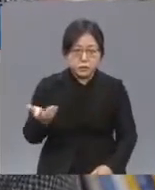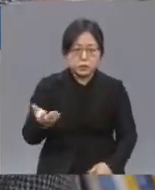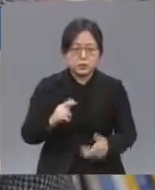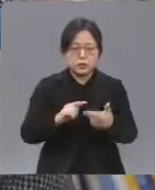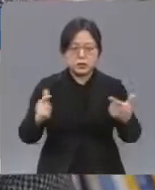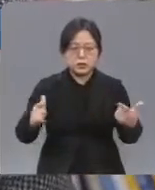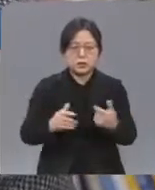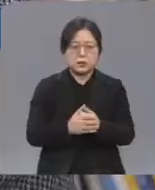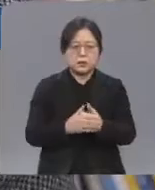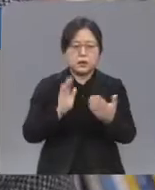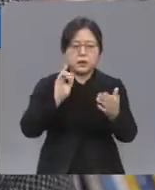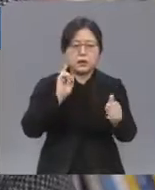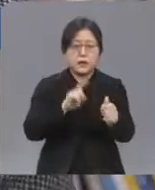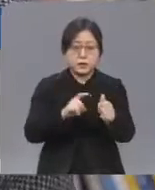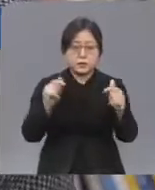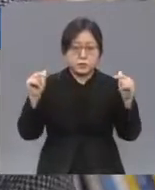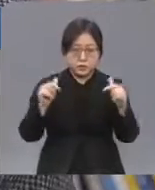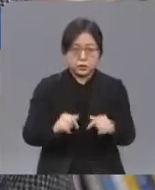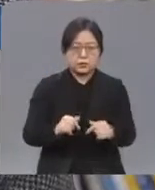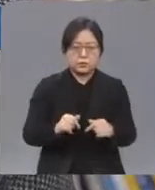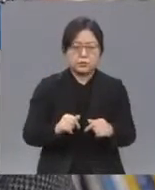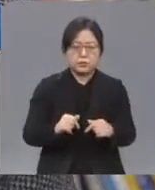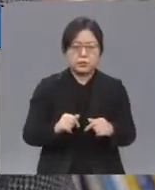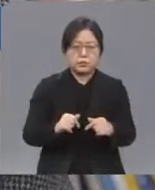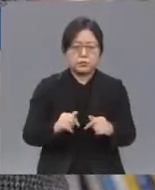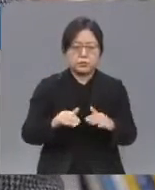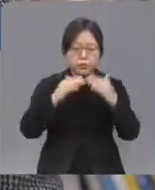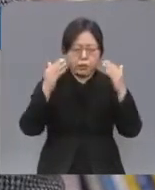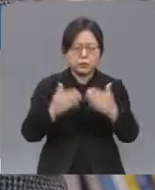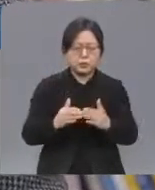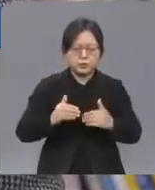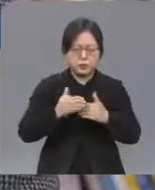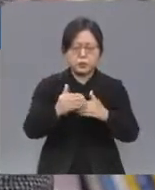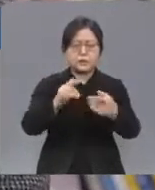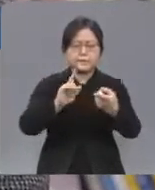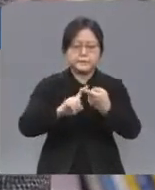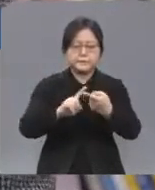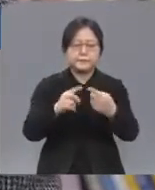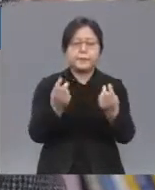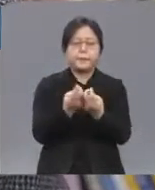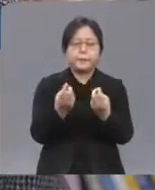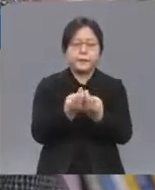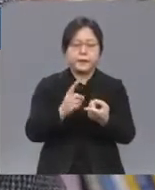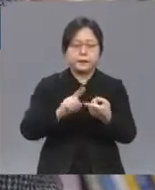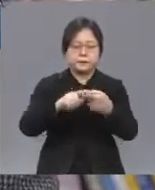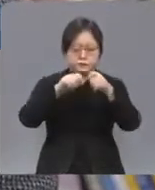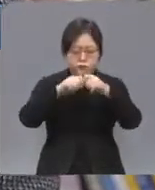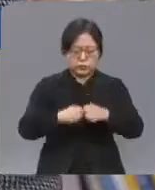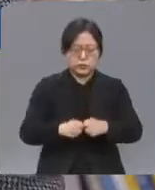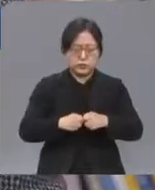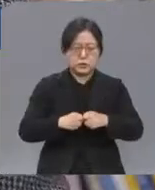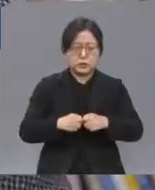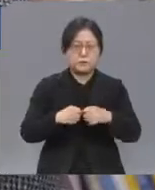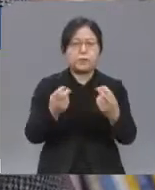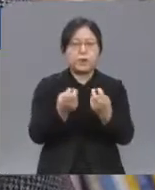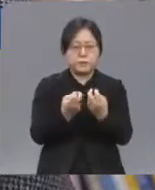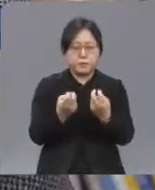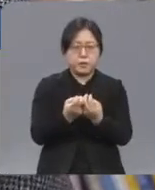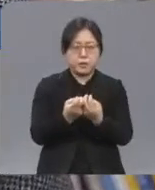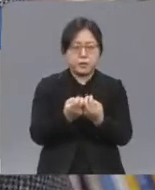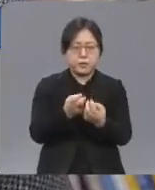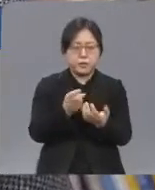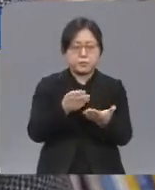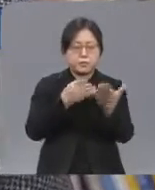문제에서부터 이후에 확진 시 치료하고 이 전체 과정을 어떻게 할 것인지에 대한 구체적인